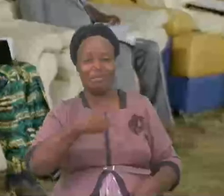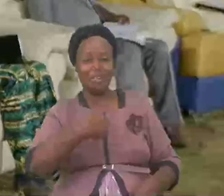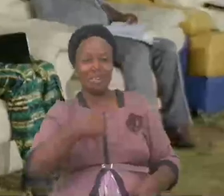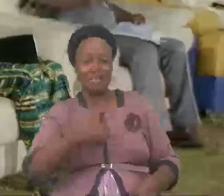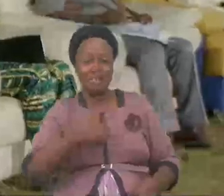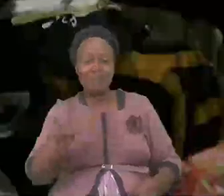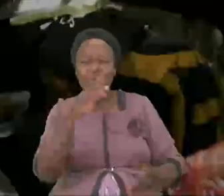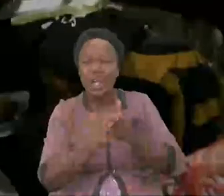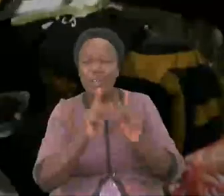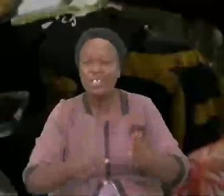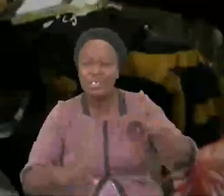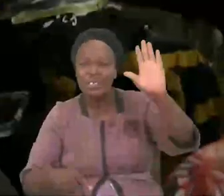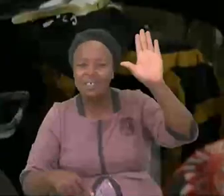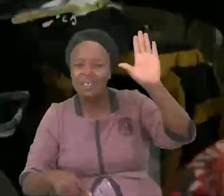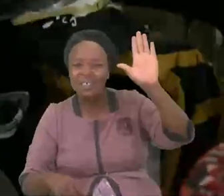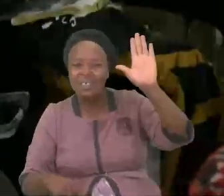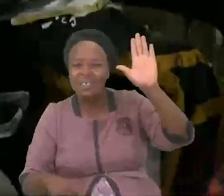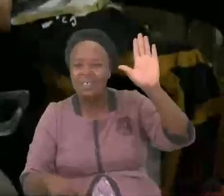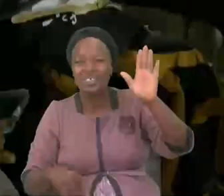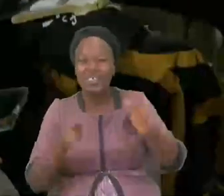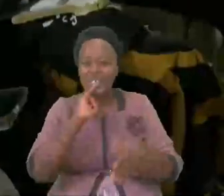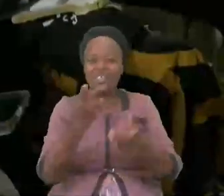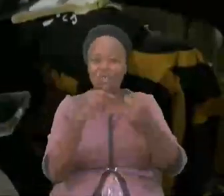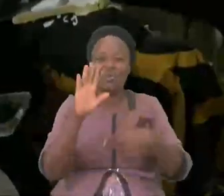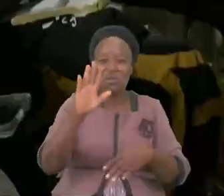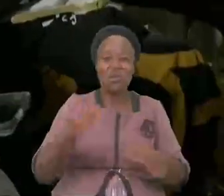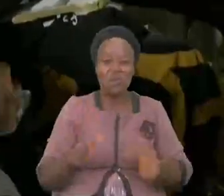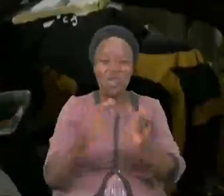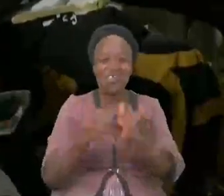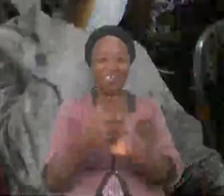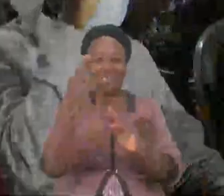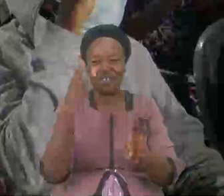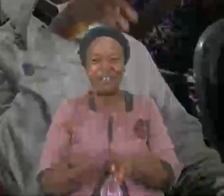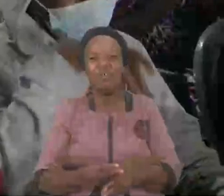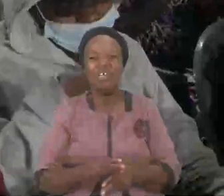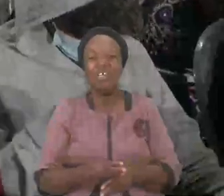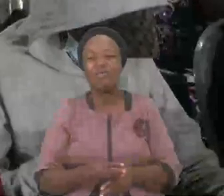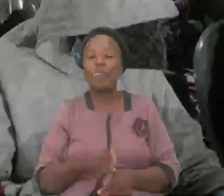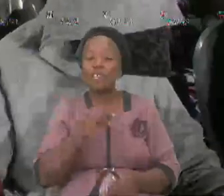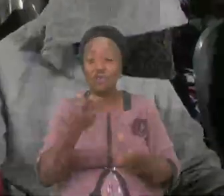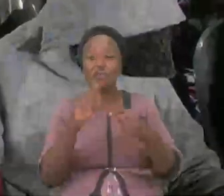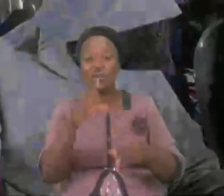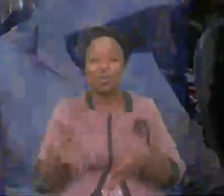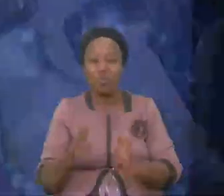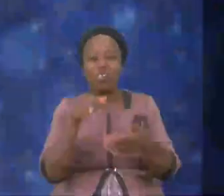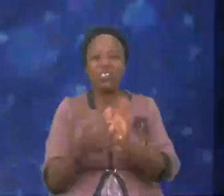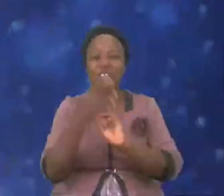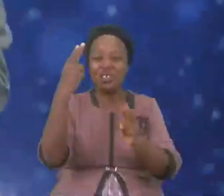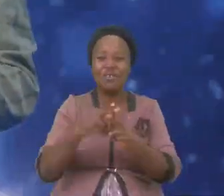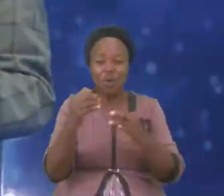Je cherche la personne là-bas. Hein. Ça vient pour toi. Et tu l'auras au nom